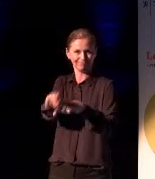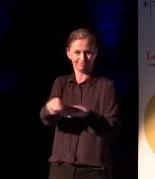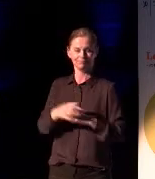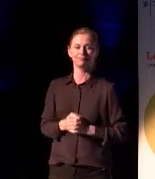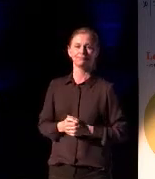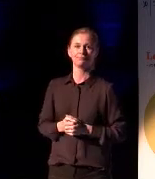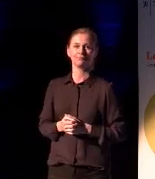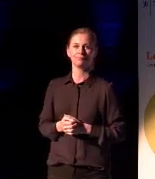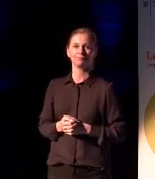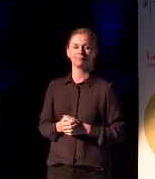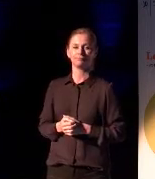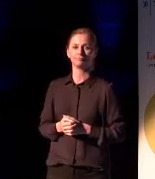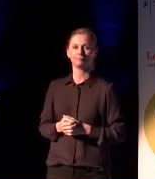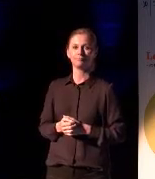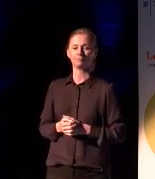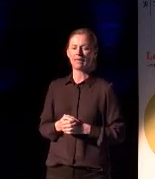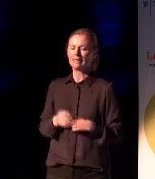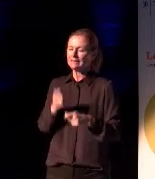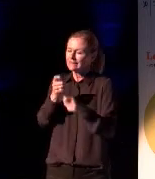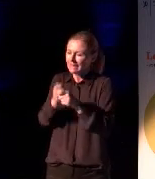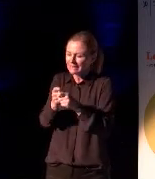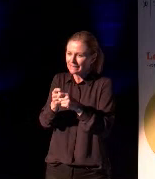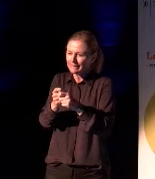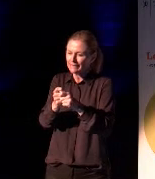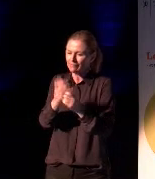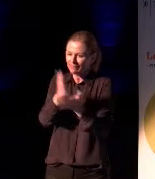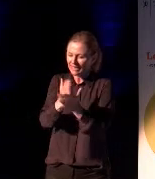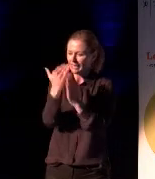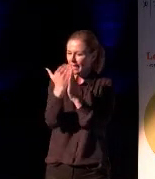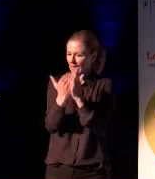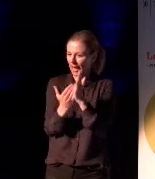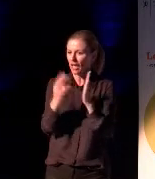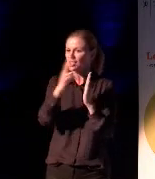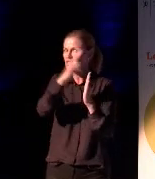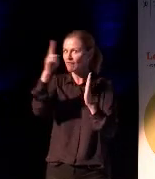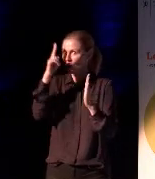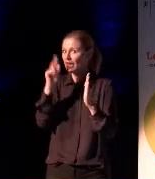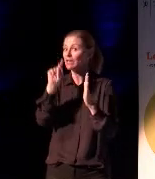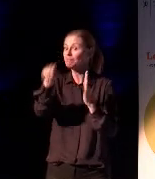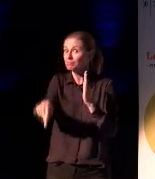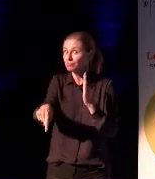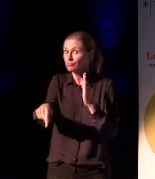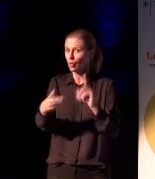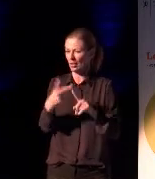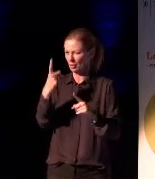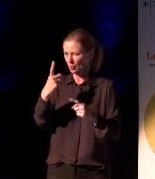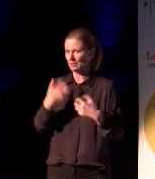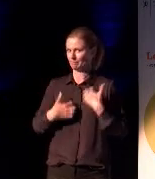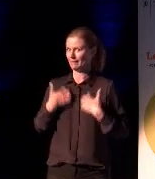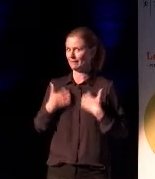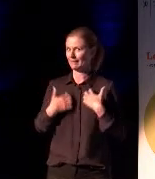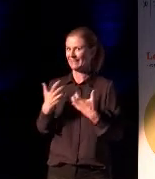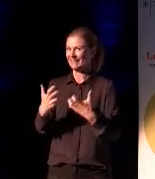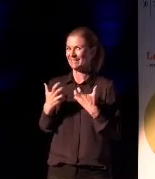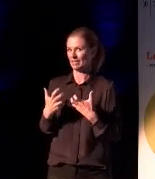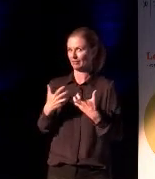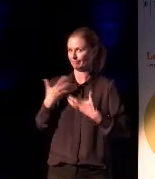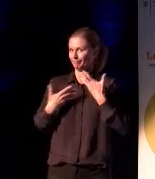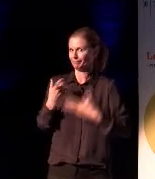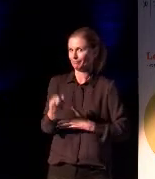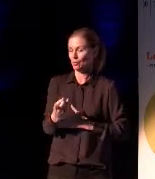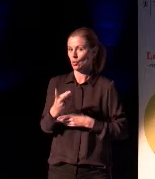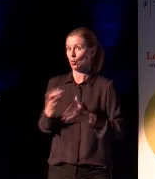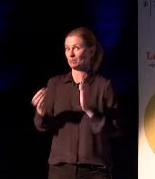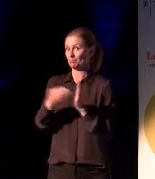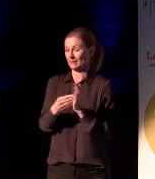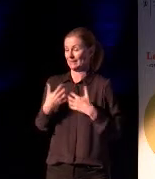Vi nesten I mål med opplegget for Stavanger, og jeg tror det kommer til å bli spennende, veldig interessant, og selvfølgelig